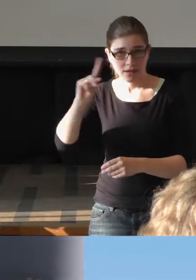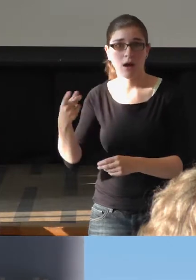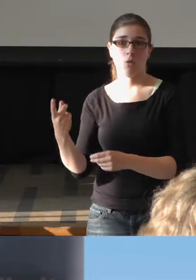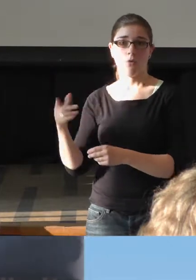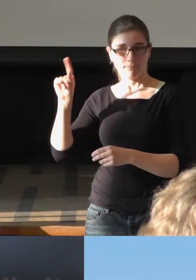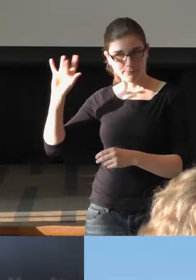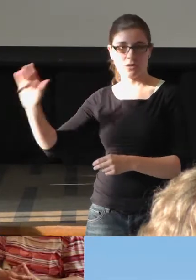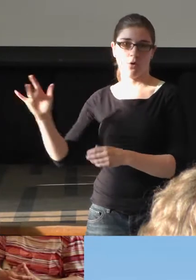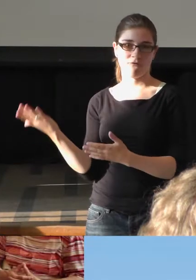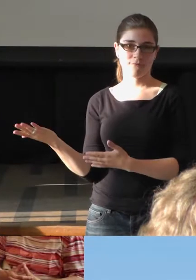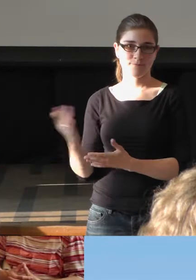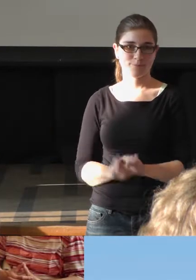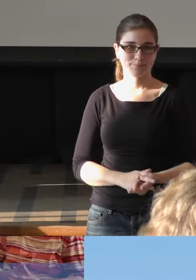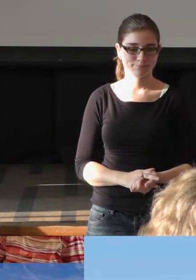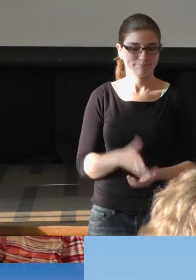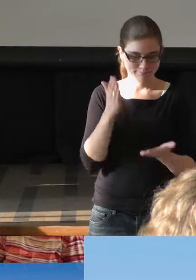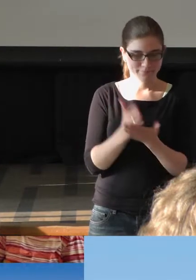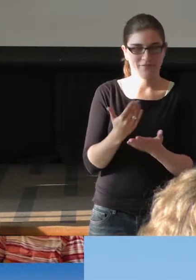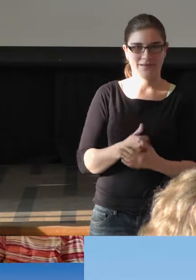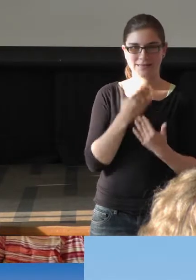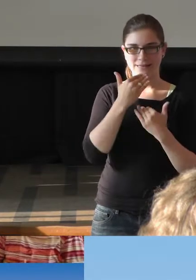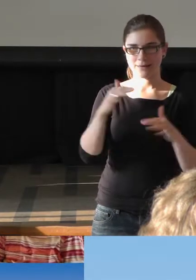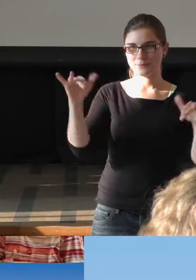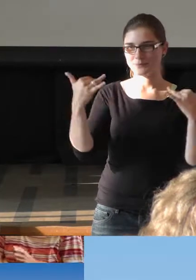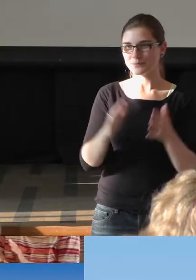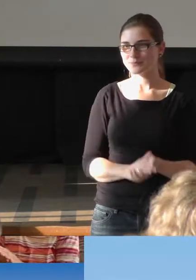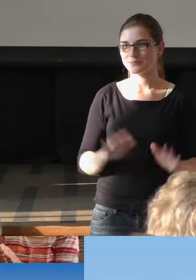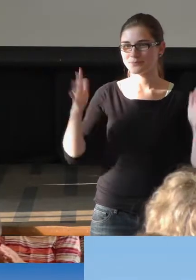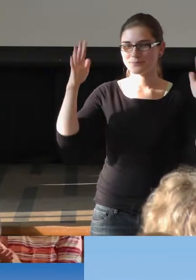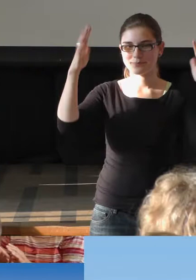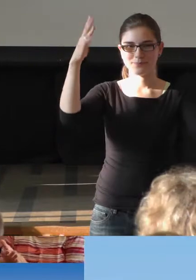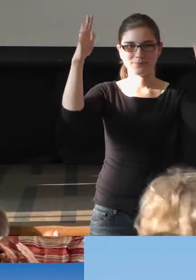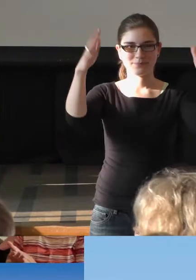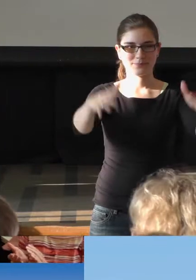So, und dann wäre ich am Ende meiner Ausführungen. hervorragend herzlichen Dank.